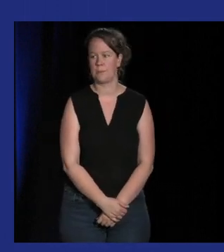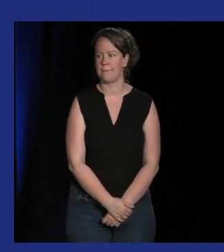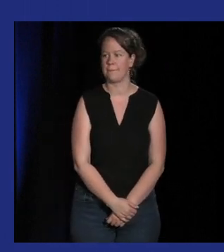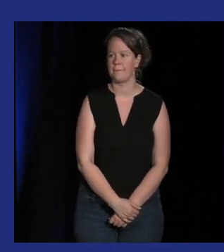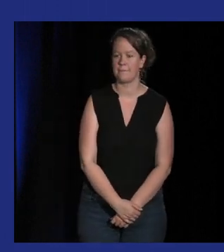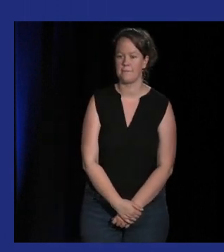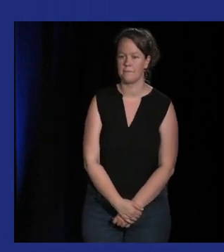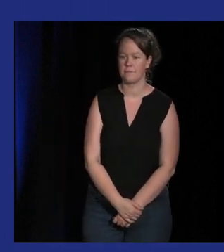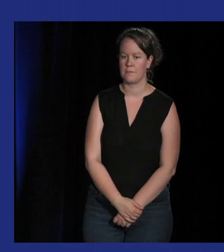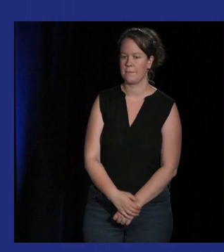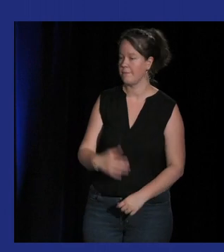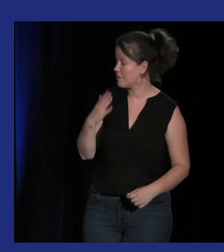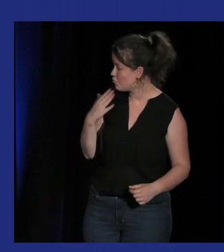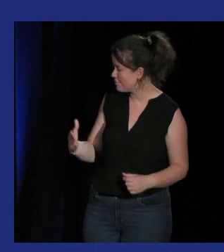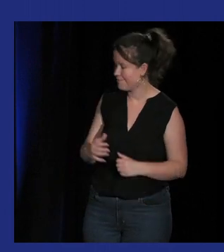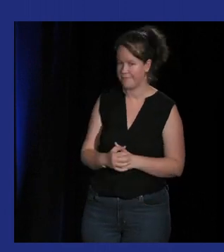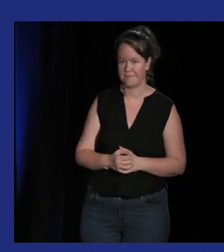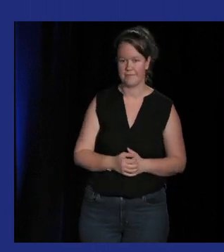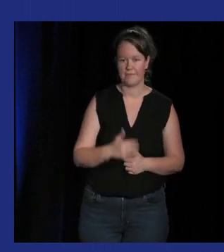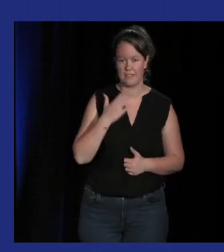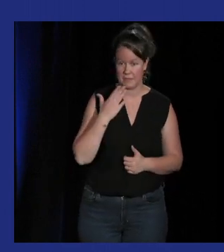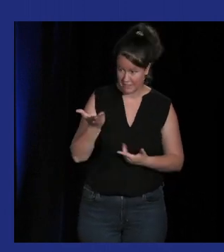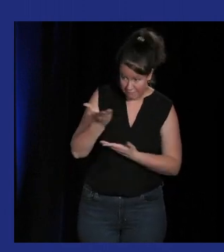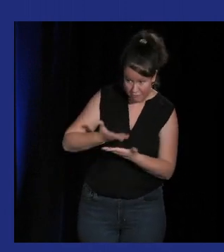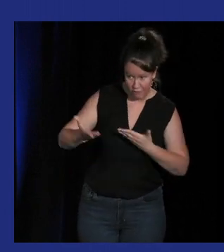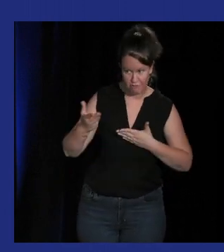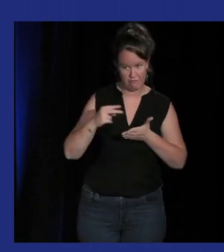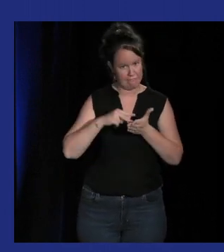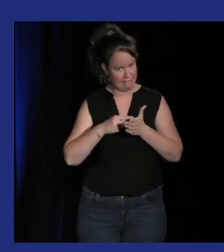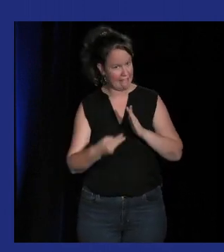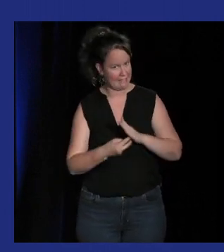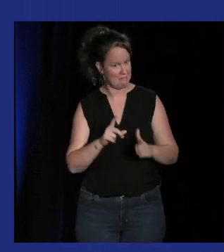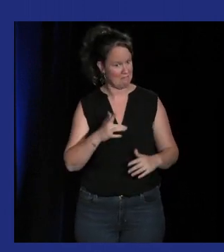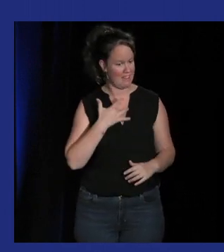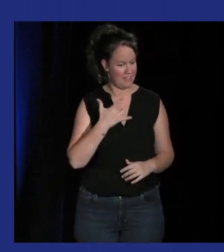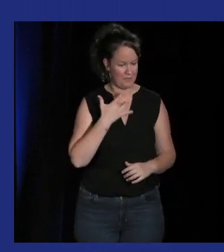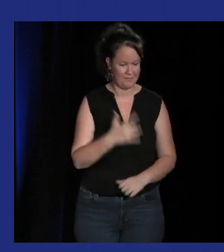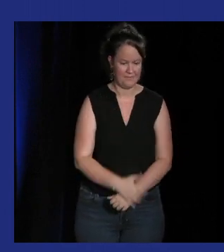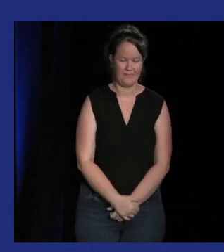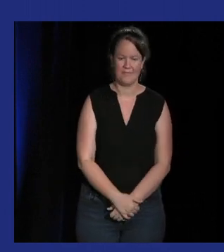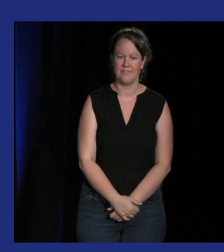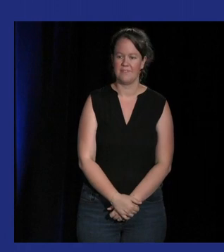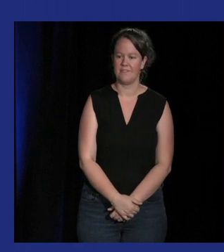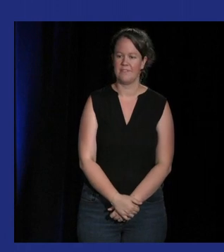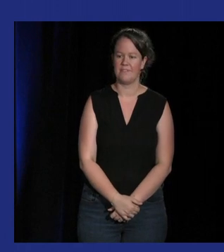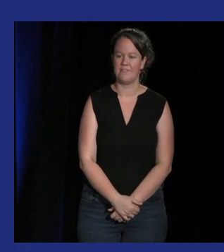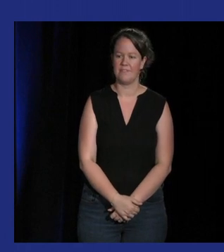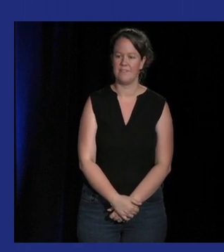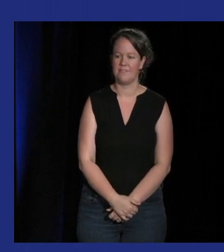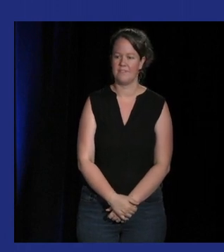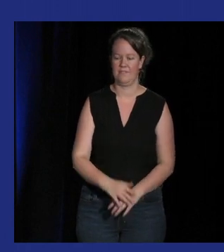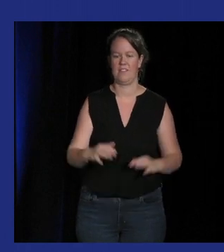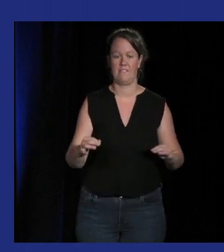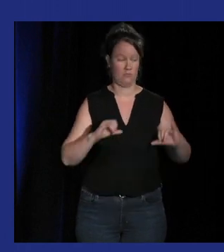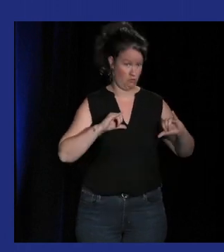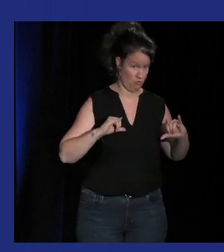bonjour Merci pour cette discussion même technique et très intéressante je voulais vous poser une question sur le feed-back sonore est-ce